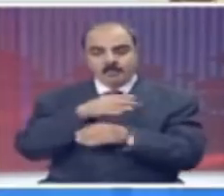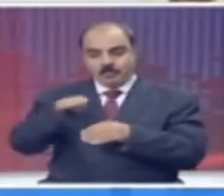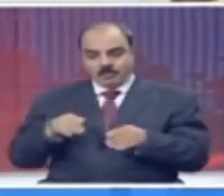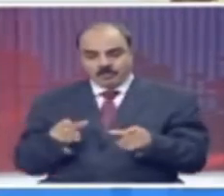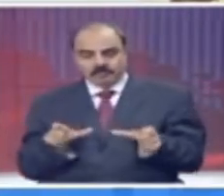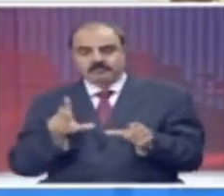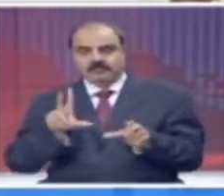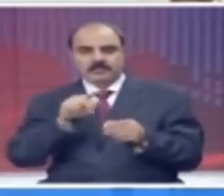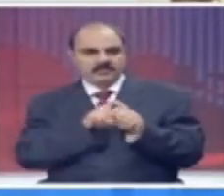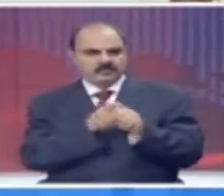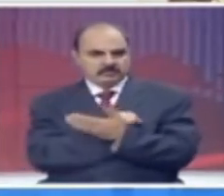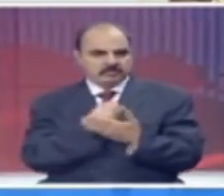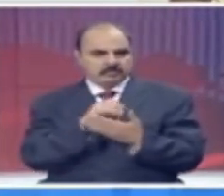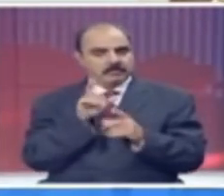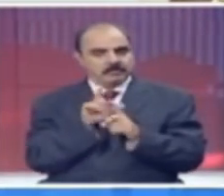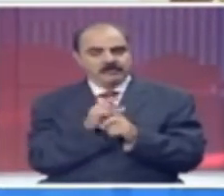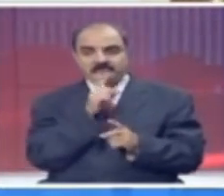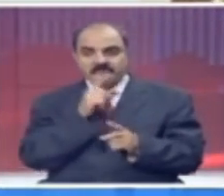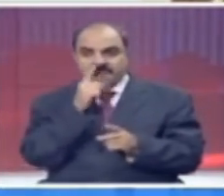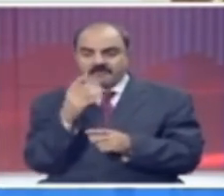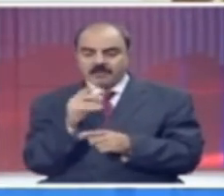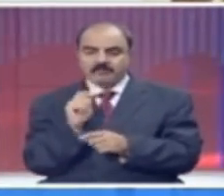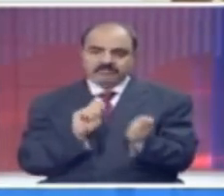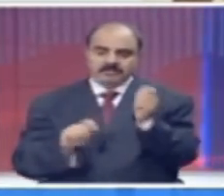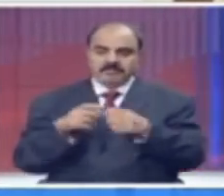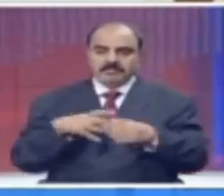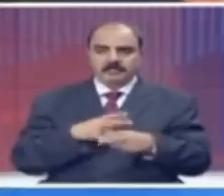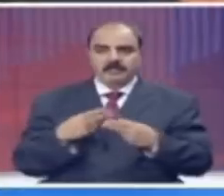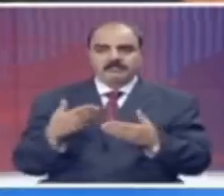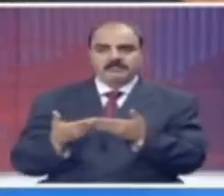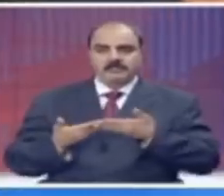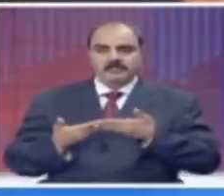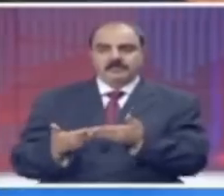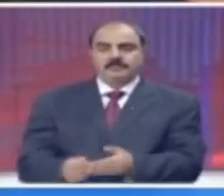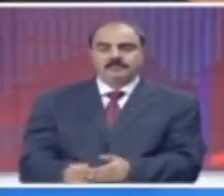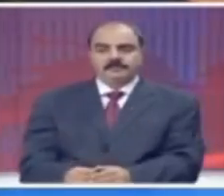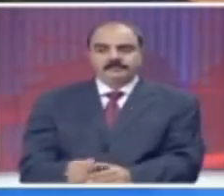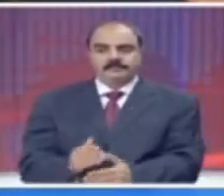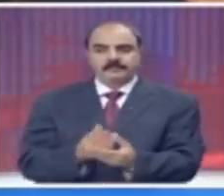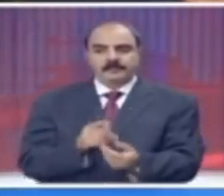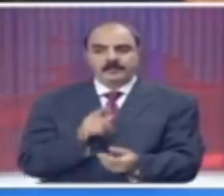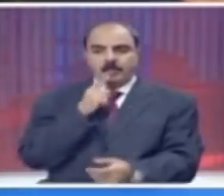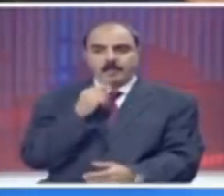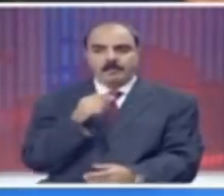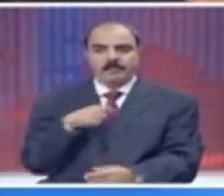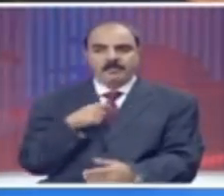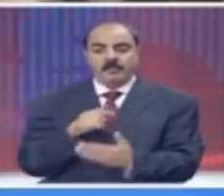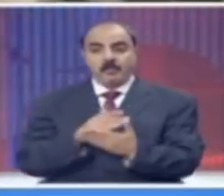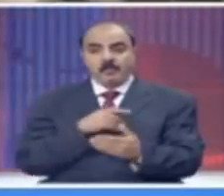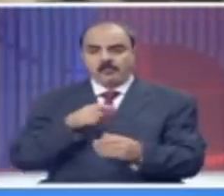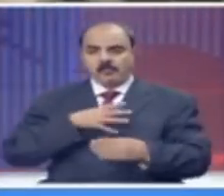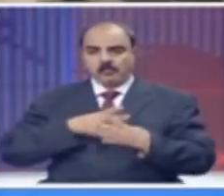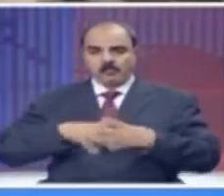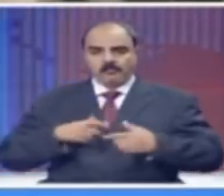الحدود ومكافحة الإرهاب والتأمين الفني والصناعات العسكرية. وكان الفريق محمد فريد رئيس أركان